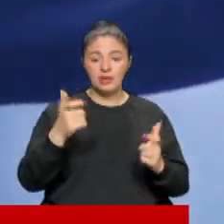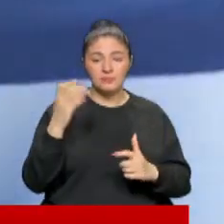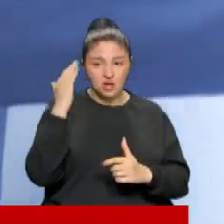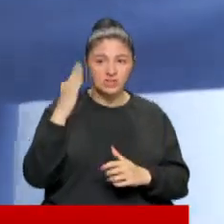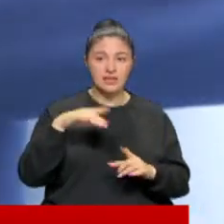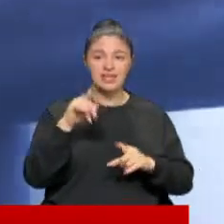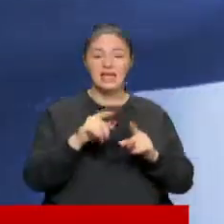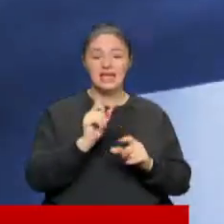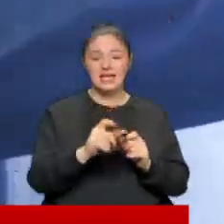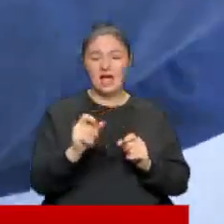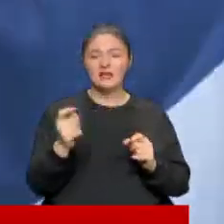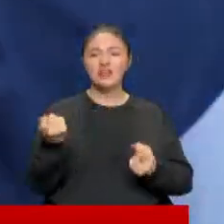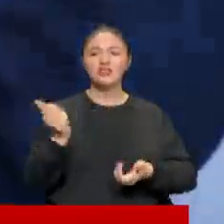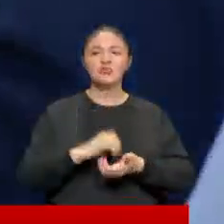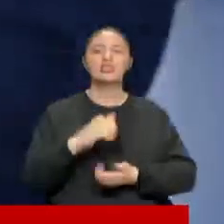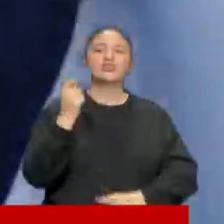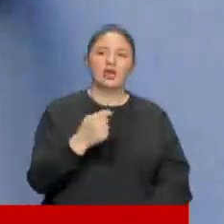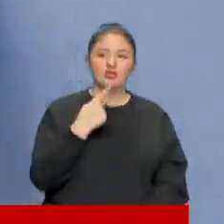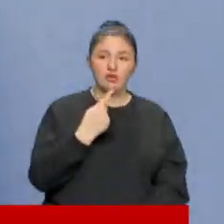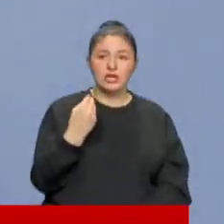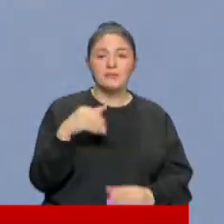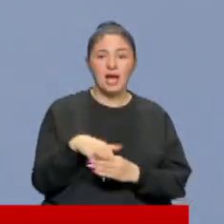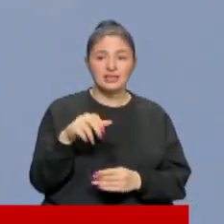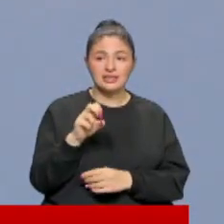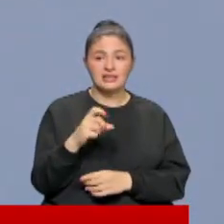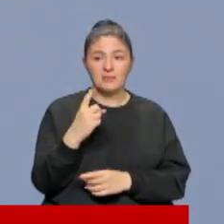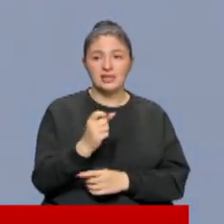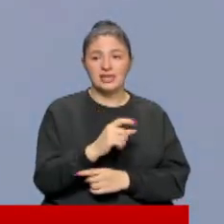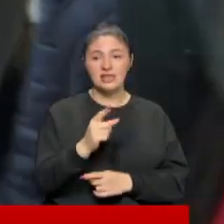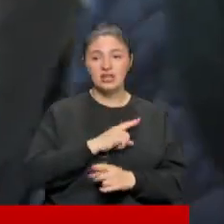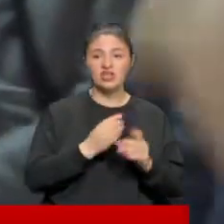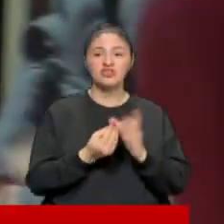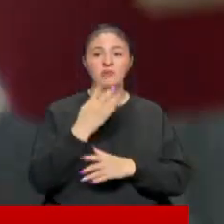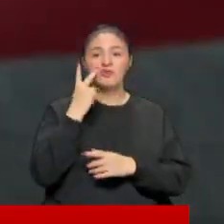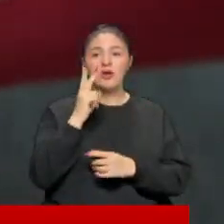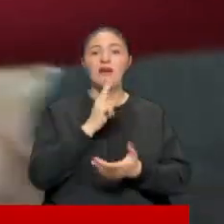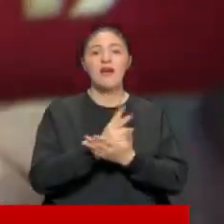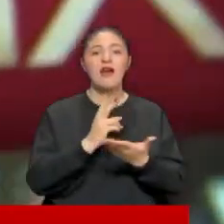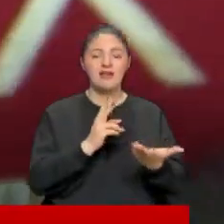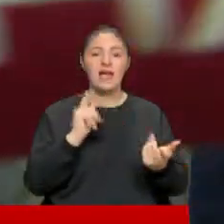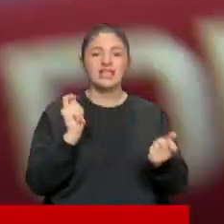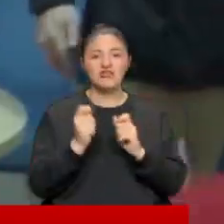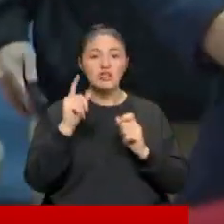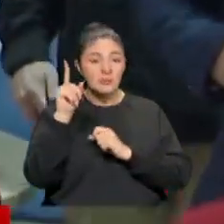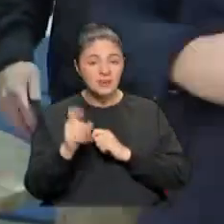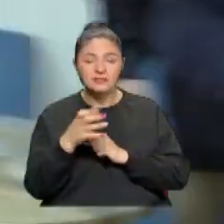bazı illerde işbirliğinin şart olduğunu söylüyor iyi Parti 81 ilde aday çıkartmaya yönelik kararını değiştirecek mi